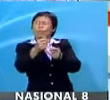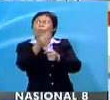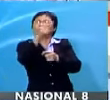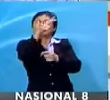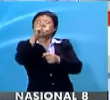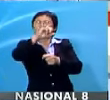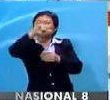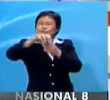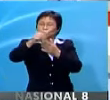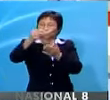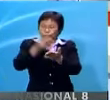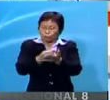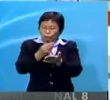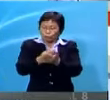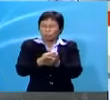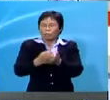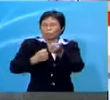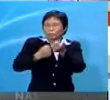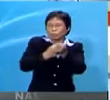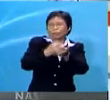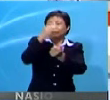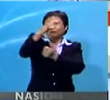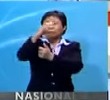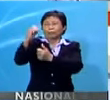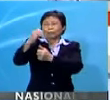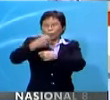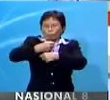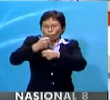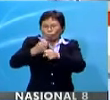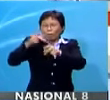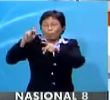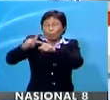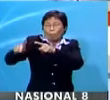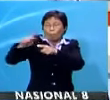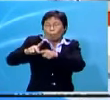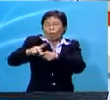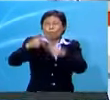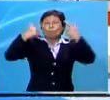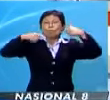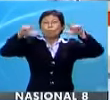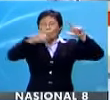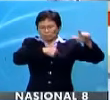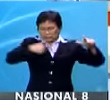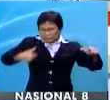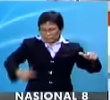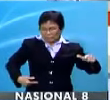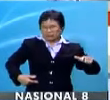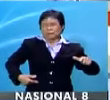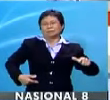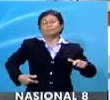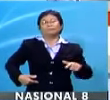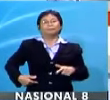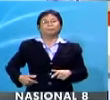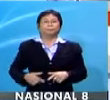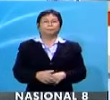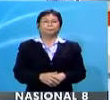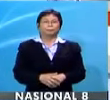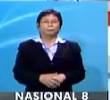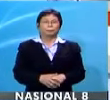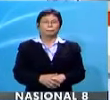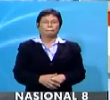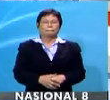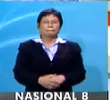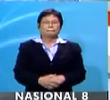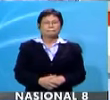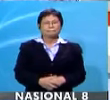r00 juta dibiayai oleh Syarikat pembuat ul terkemuka Cina tianinan investment grp corporation